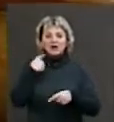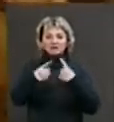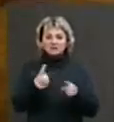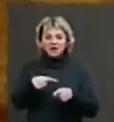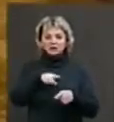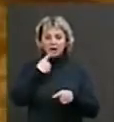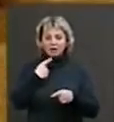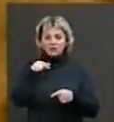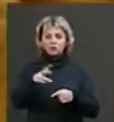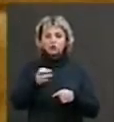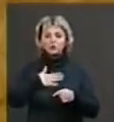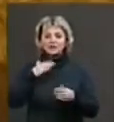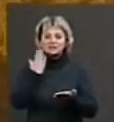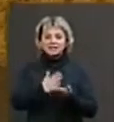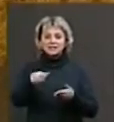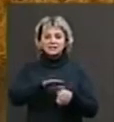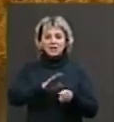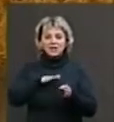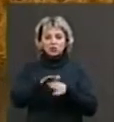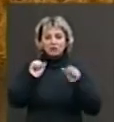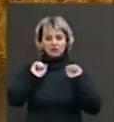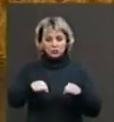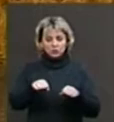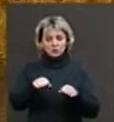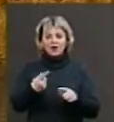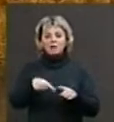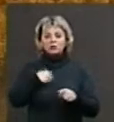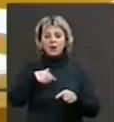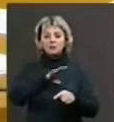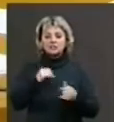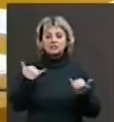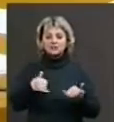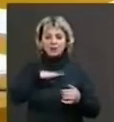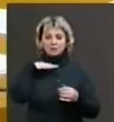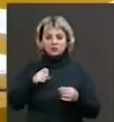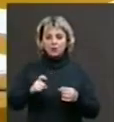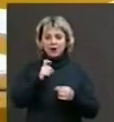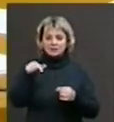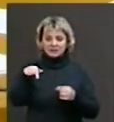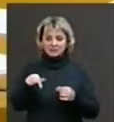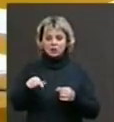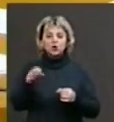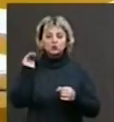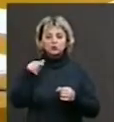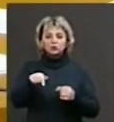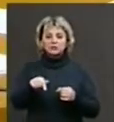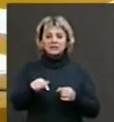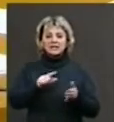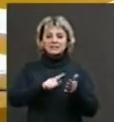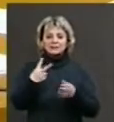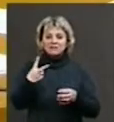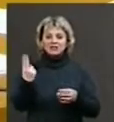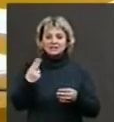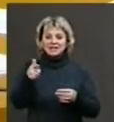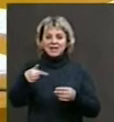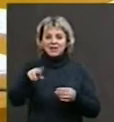говорил, но у нас с вами есть нереализованные возможности. Вот я был сегодня в мясном хозяйстве. Слушайте, 72